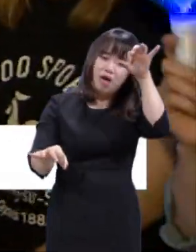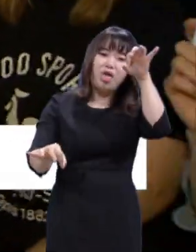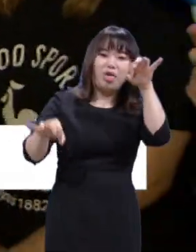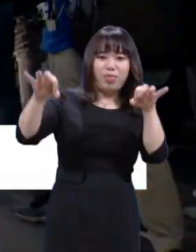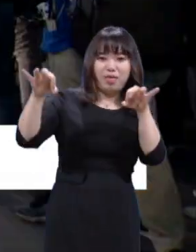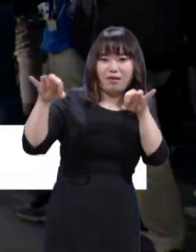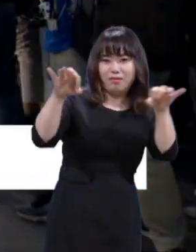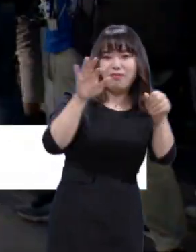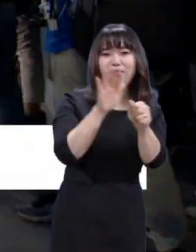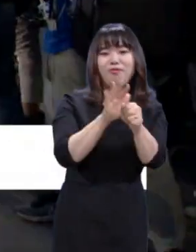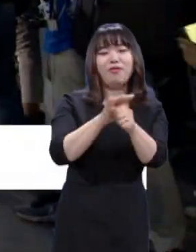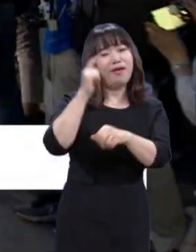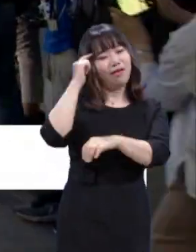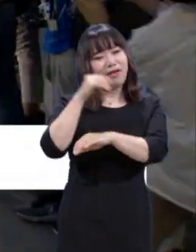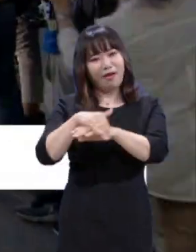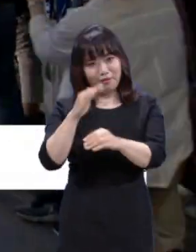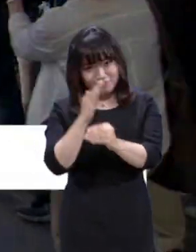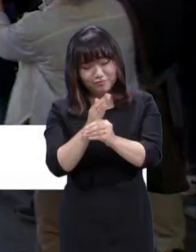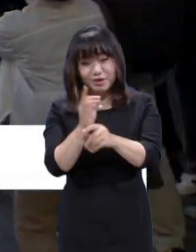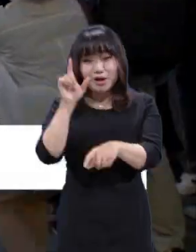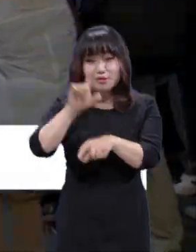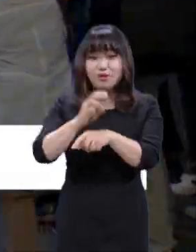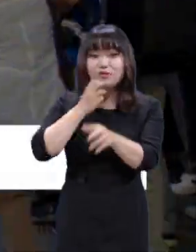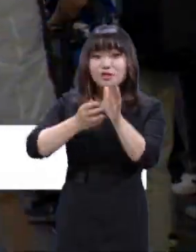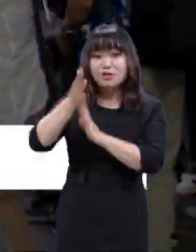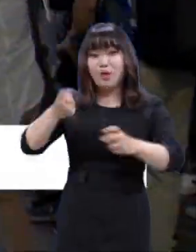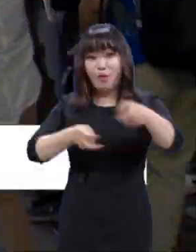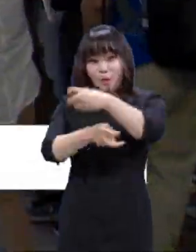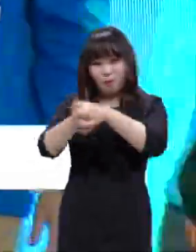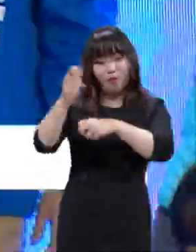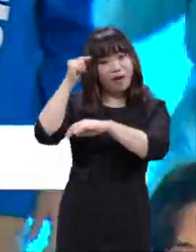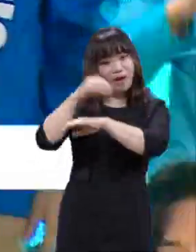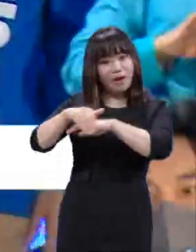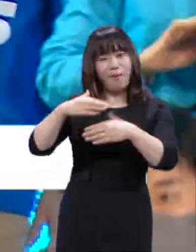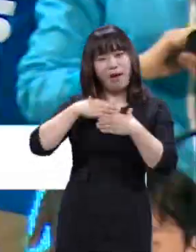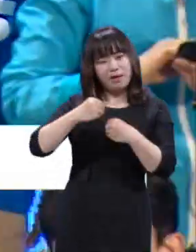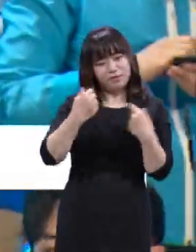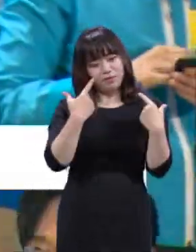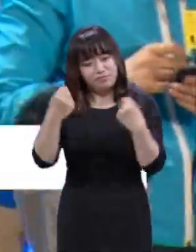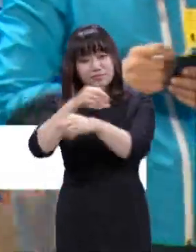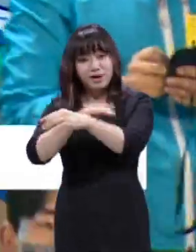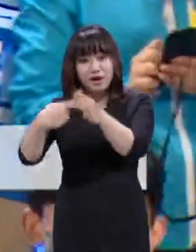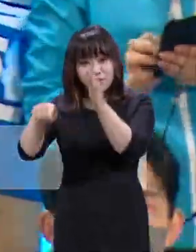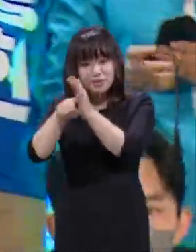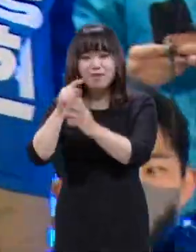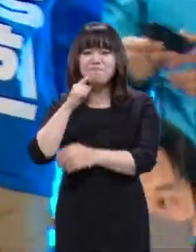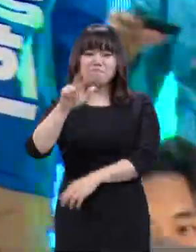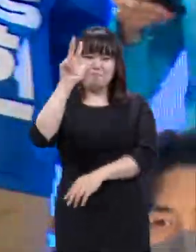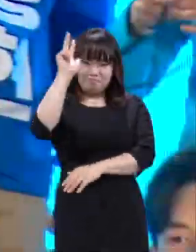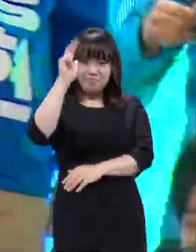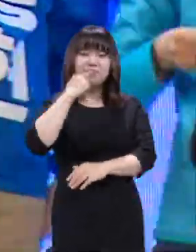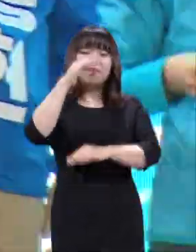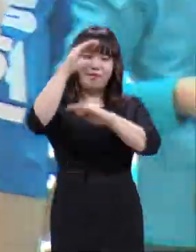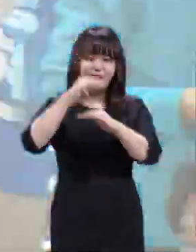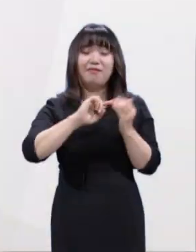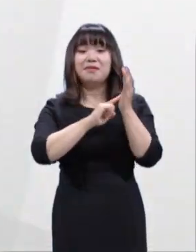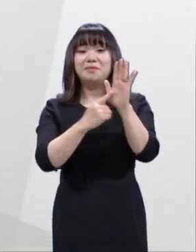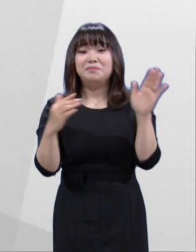것. 현재 추진 중인 서울 교통망 구축의 안정적인 추진이 지역 공약에도 담겼습니다.